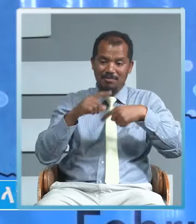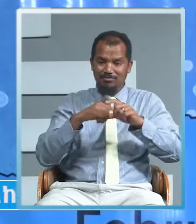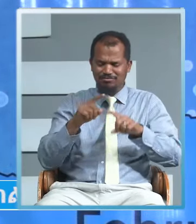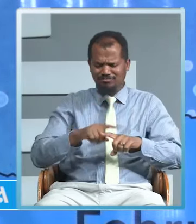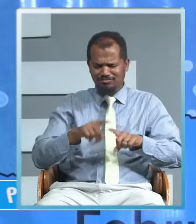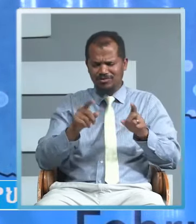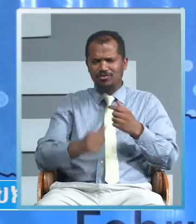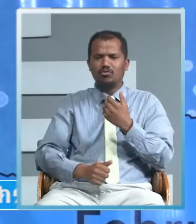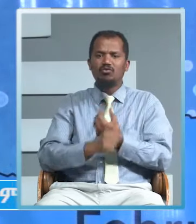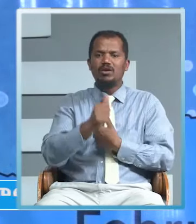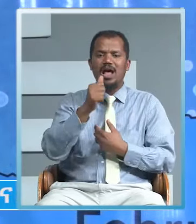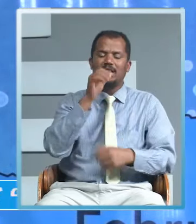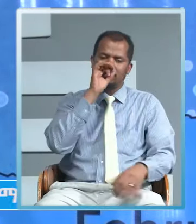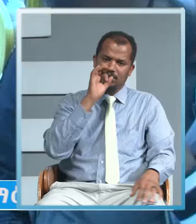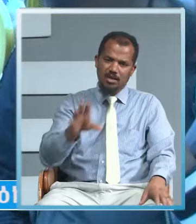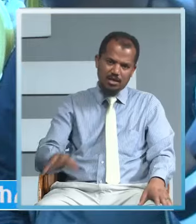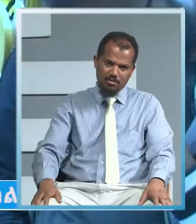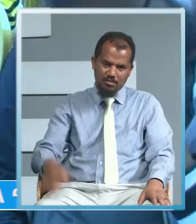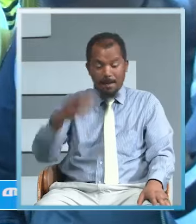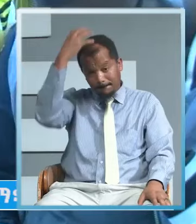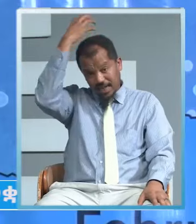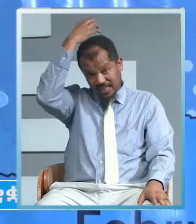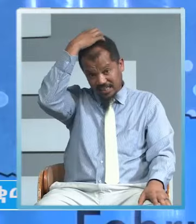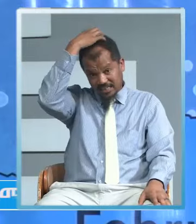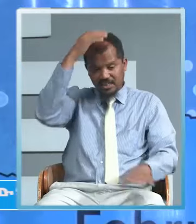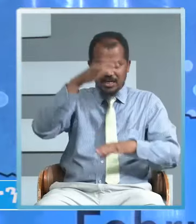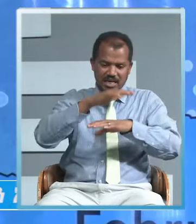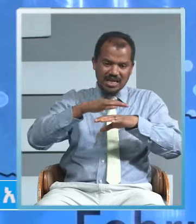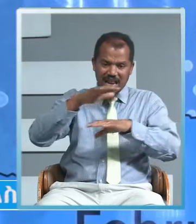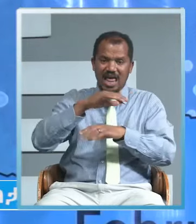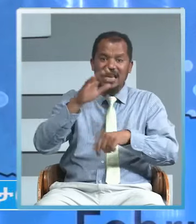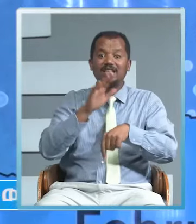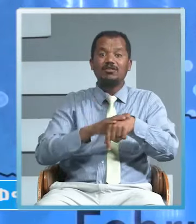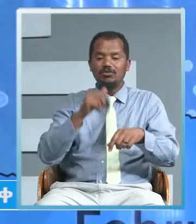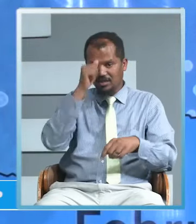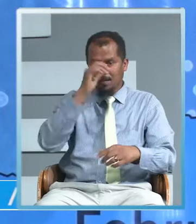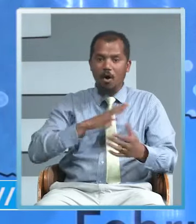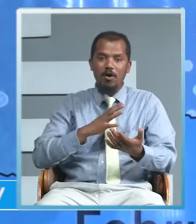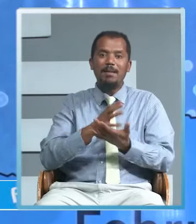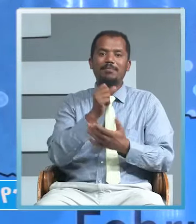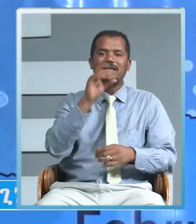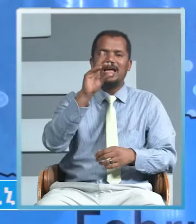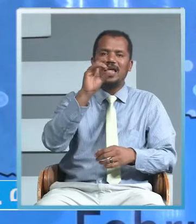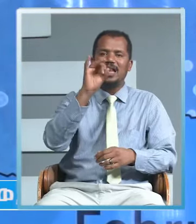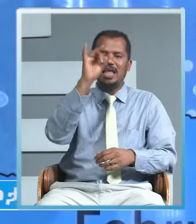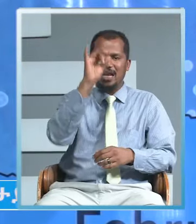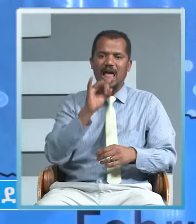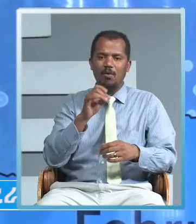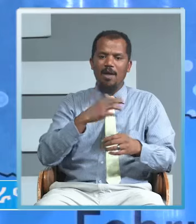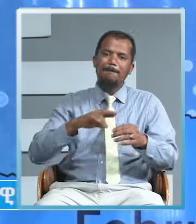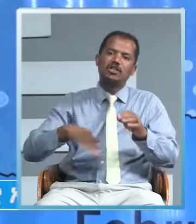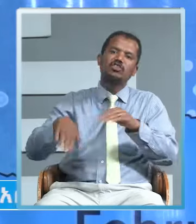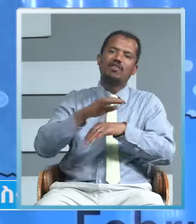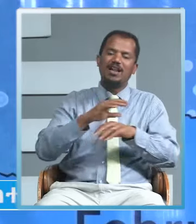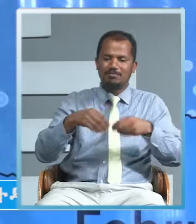የሚያስከትሉት የተለየ ጉዳት የለም መንግስት ከላይ ለተጠቀሱት ሰብአዊ መብቶች ከለላ ወይም ፕሮቴክሽን